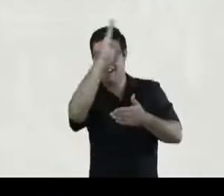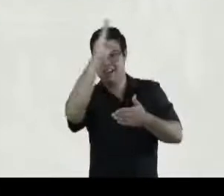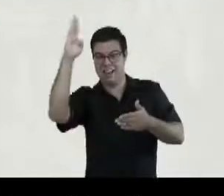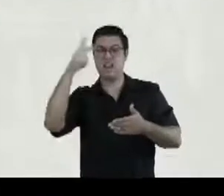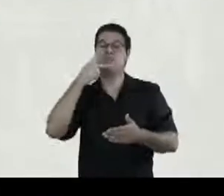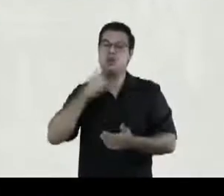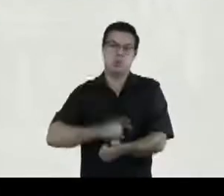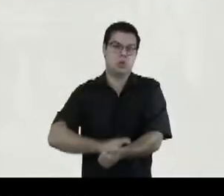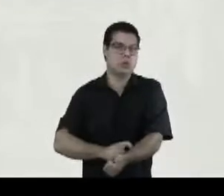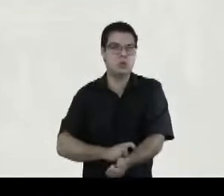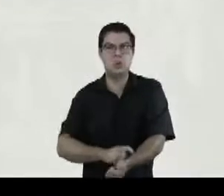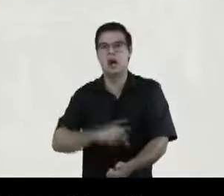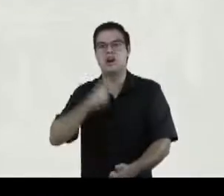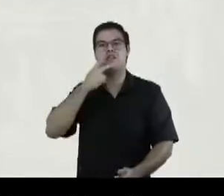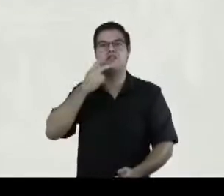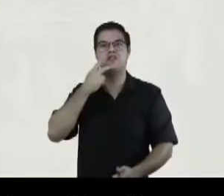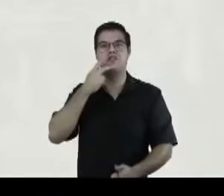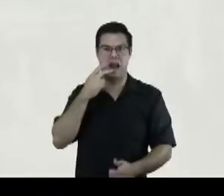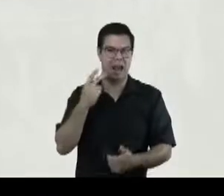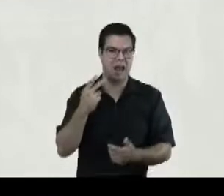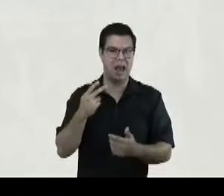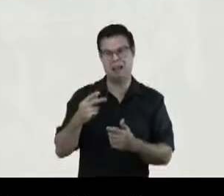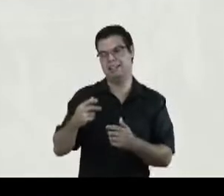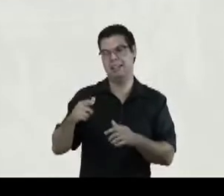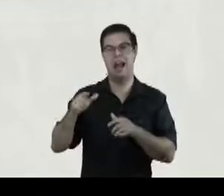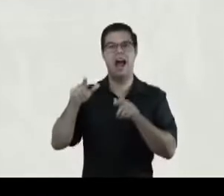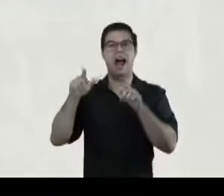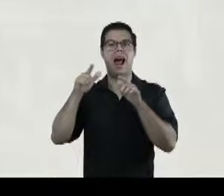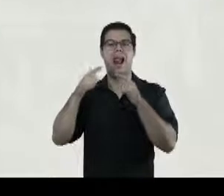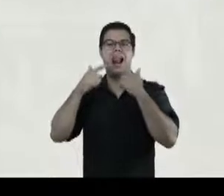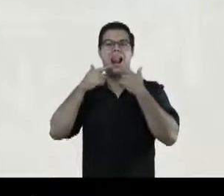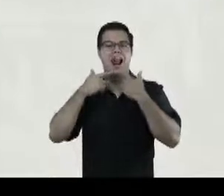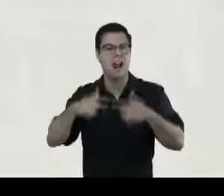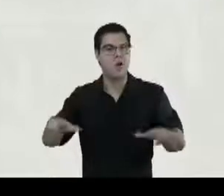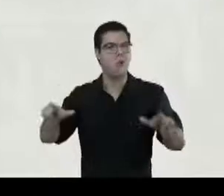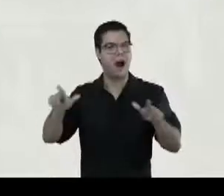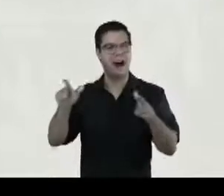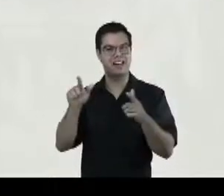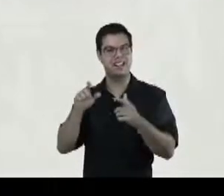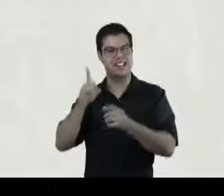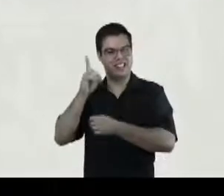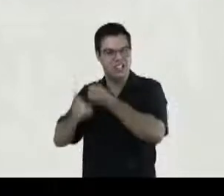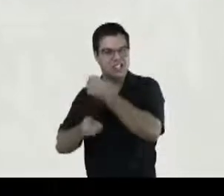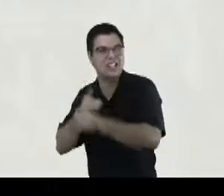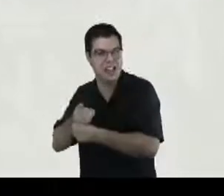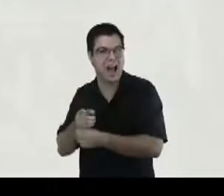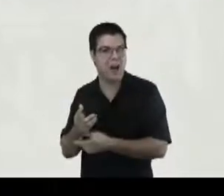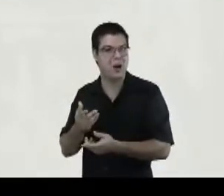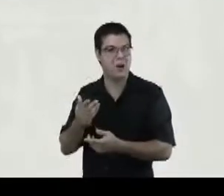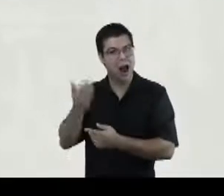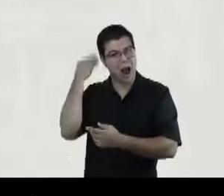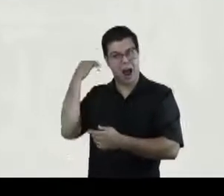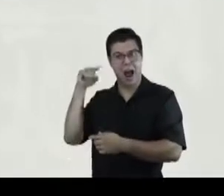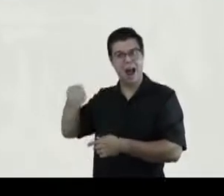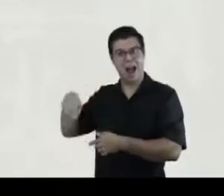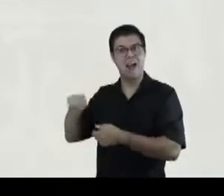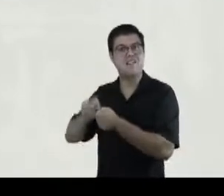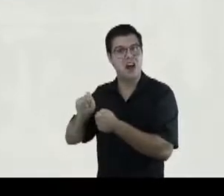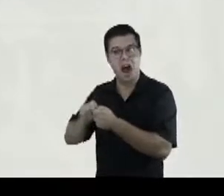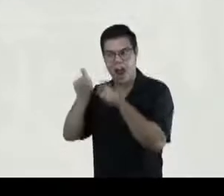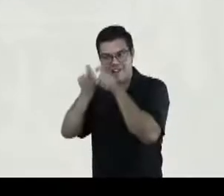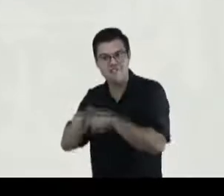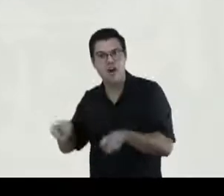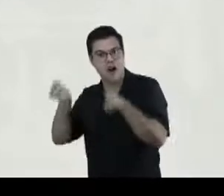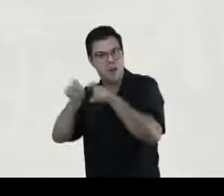Les bibliothécaires faisaient de l'informatique bien avant qu'elle s'appelle numérique, et souvent les gens découvrent des choses